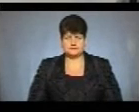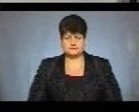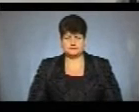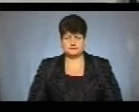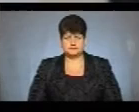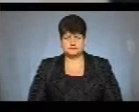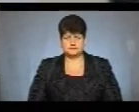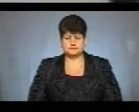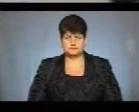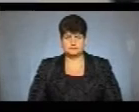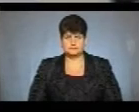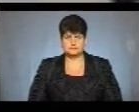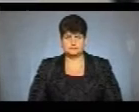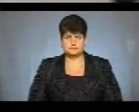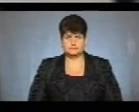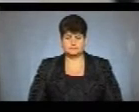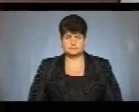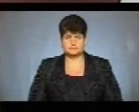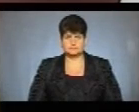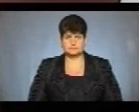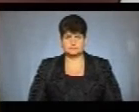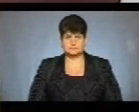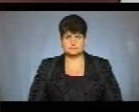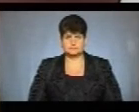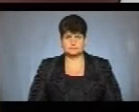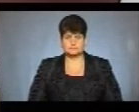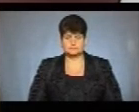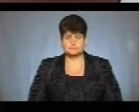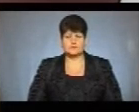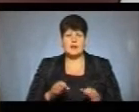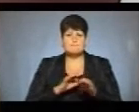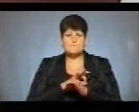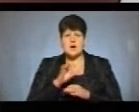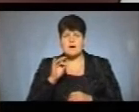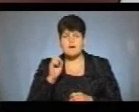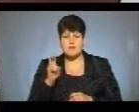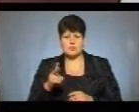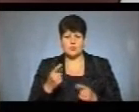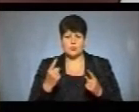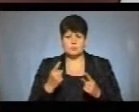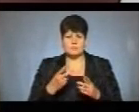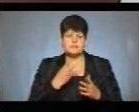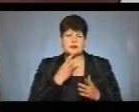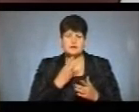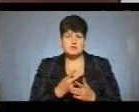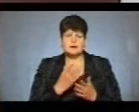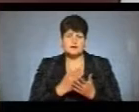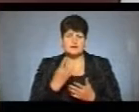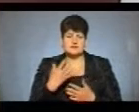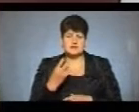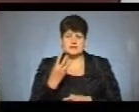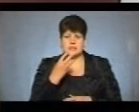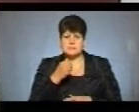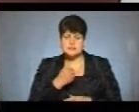Анатолій Ісаченко. Новини на Суспільному. Тернопіль. Проєкт «Рак крупним планом» в Україні діє 3 місяці. Ініціювала